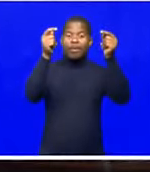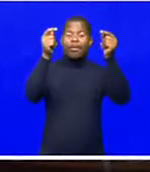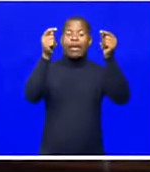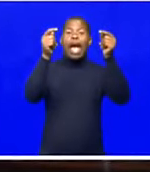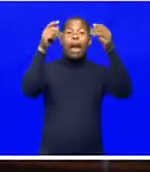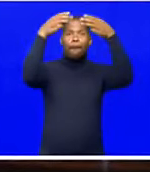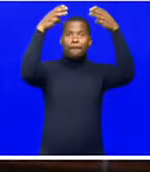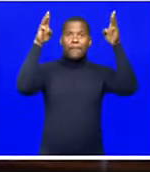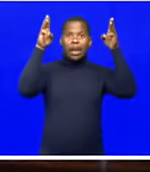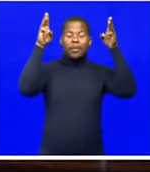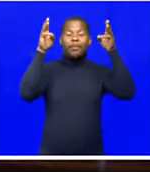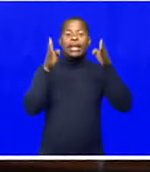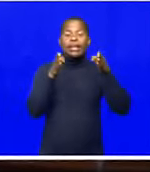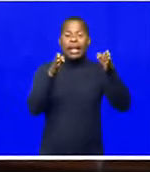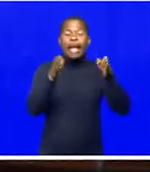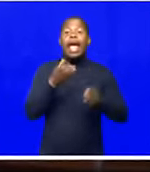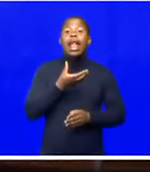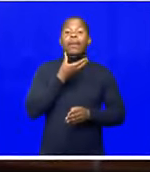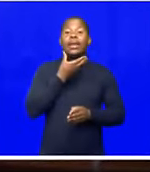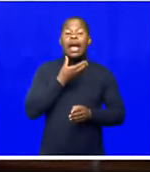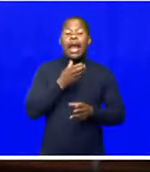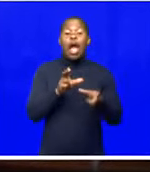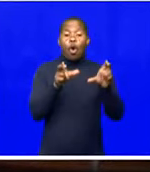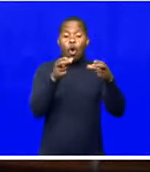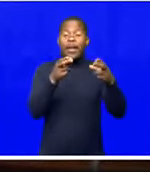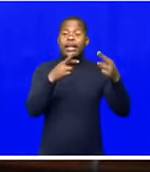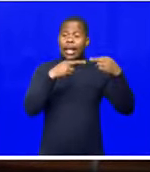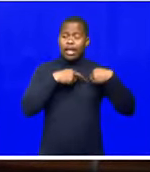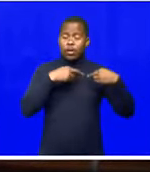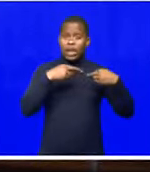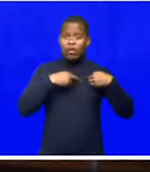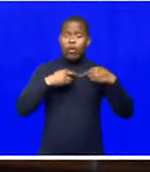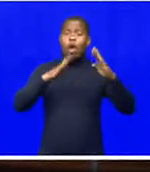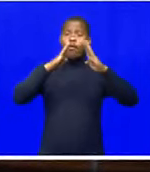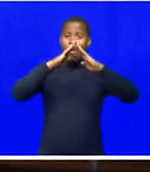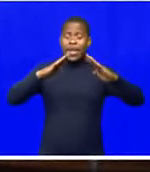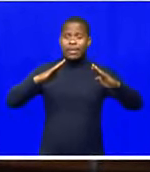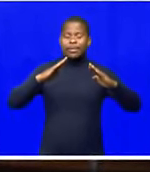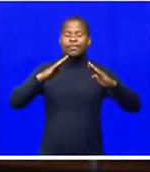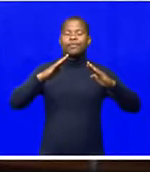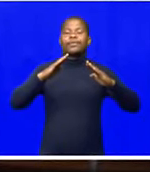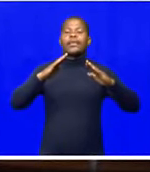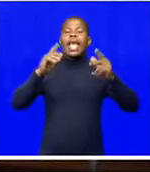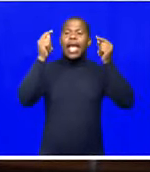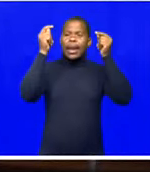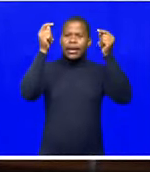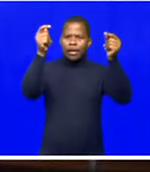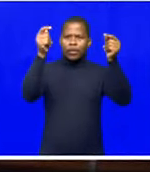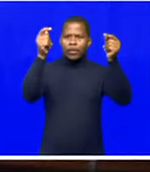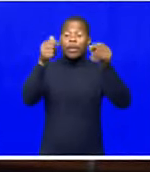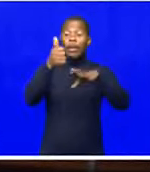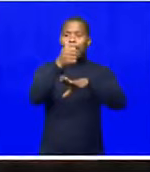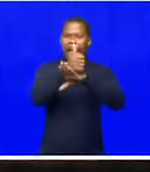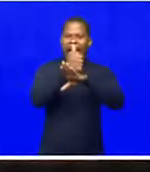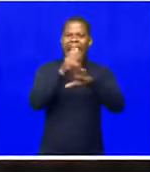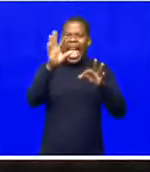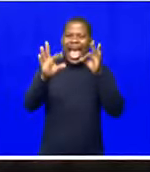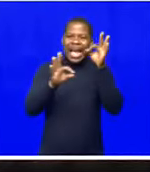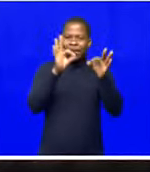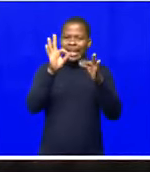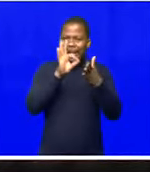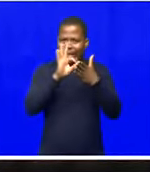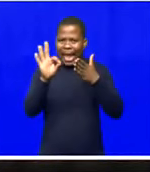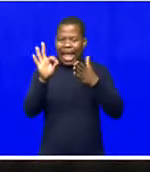wini lenxumalo kanye nelisekela lesihlalo kule komiti. Imbunga Mkhululi Dlamini bachaza kabanti ngalo mthetho. Waphinze